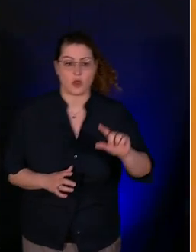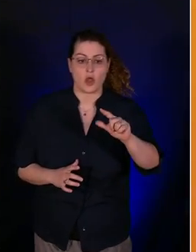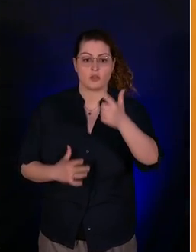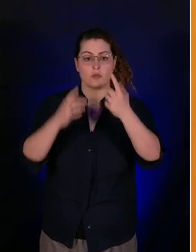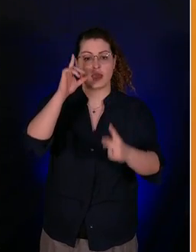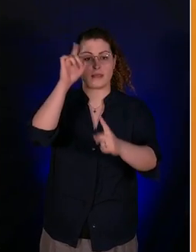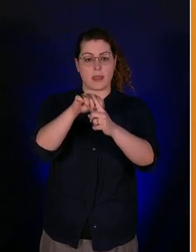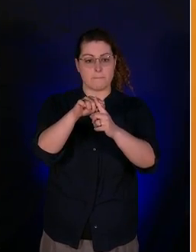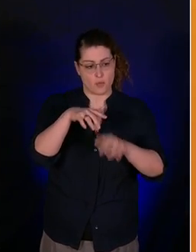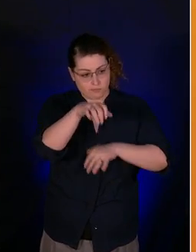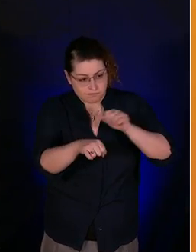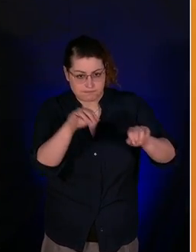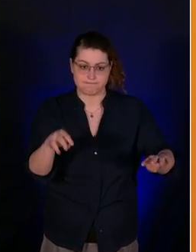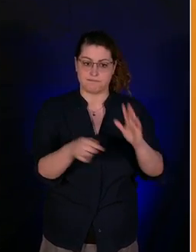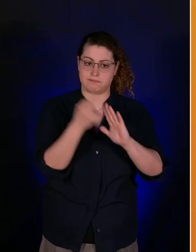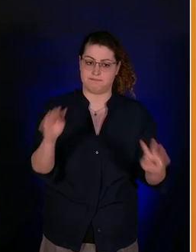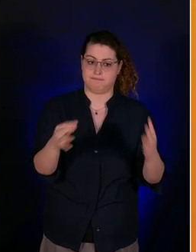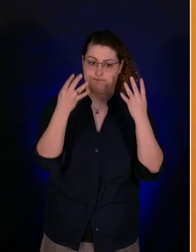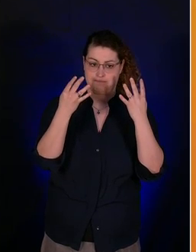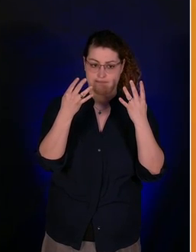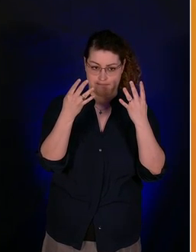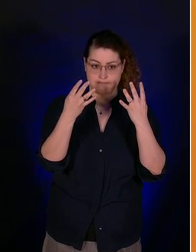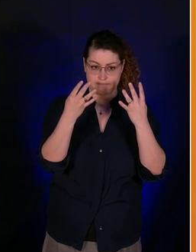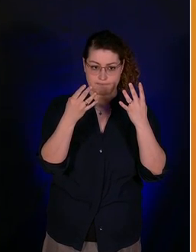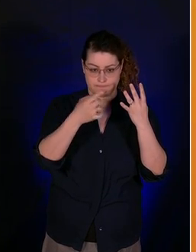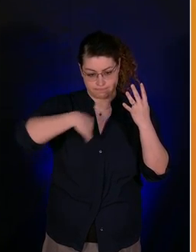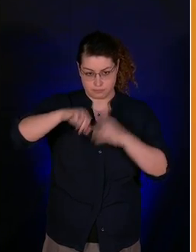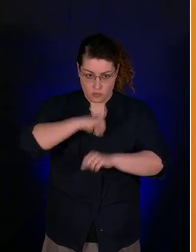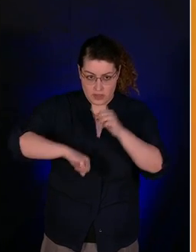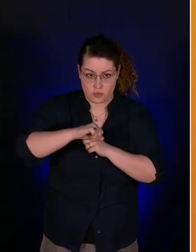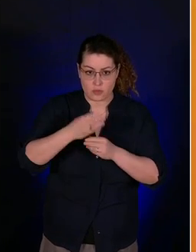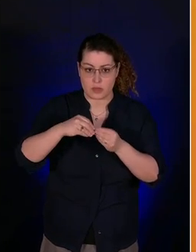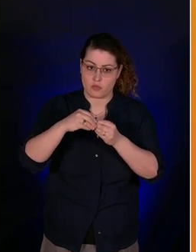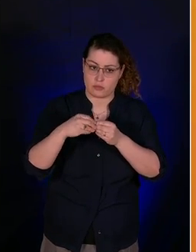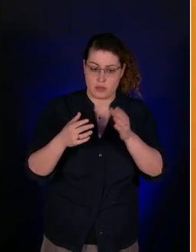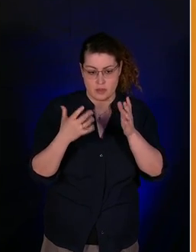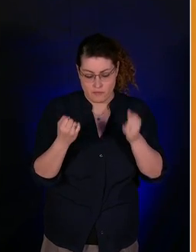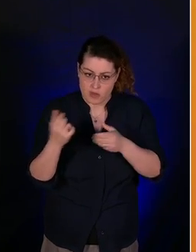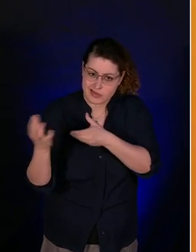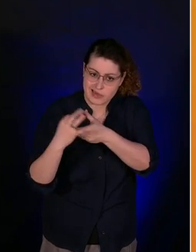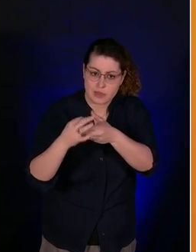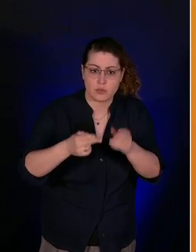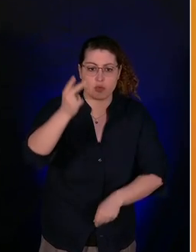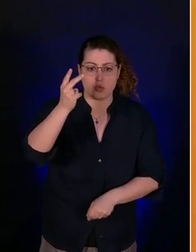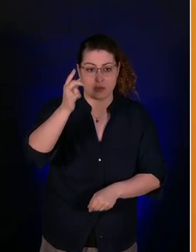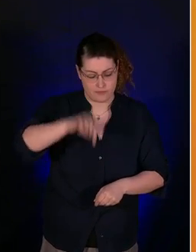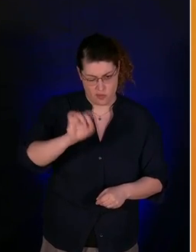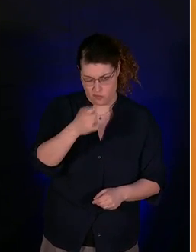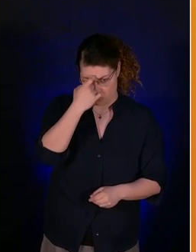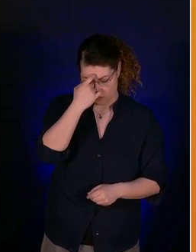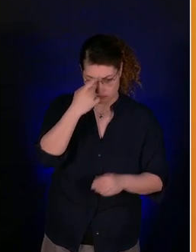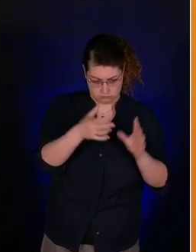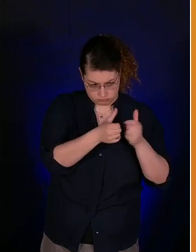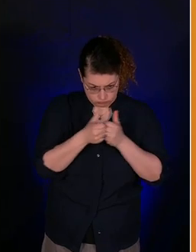forces organisées et de notre audience électorale. Il faut une CGT forte, avoir conscience de l'intérêt qui nous